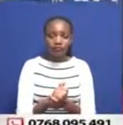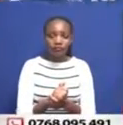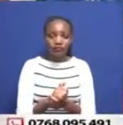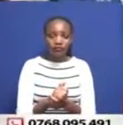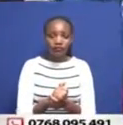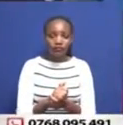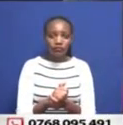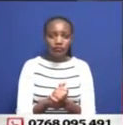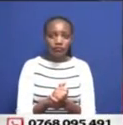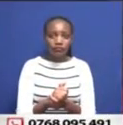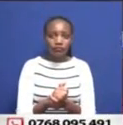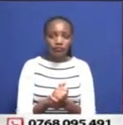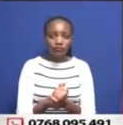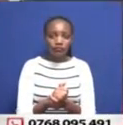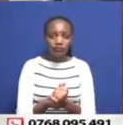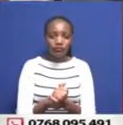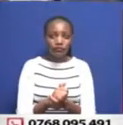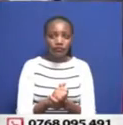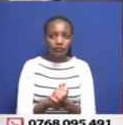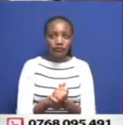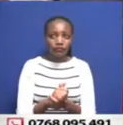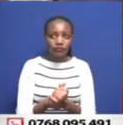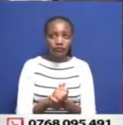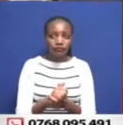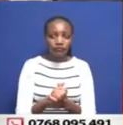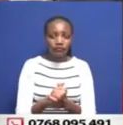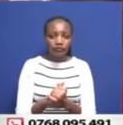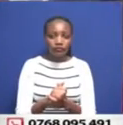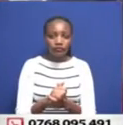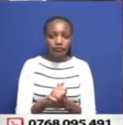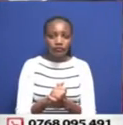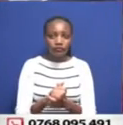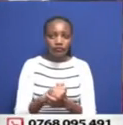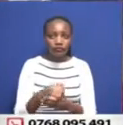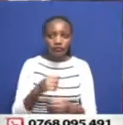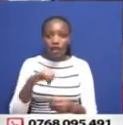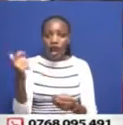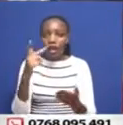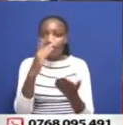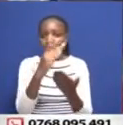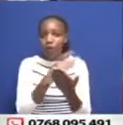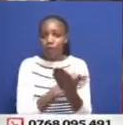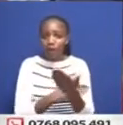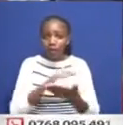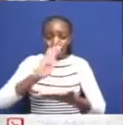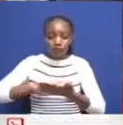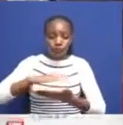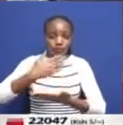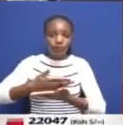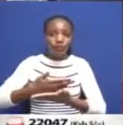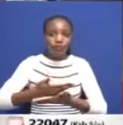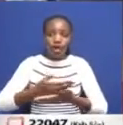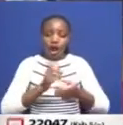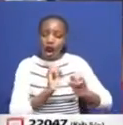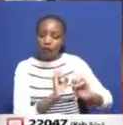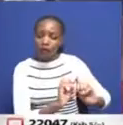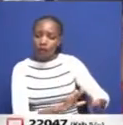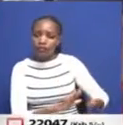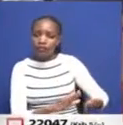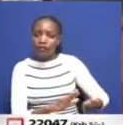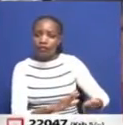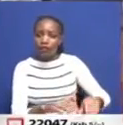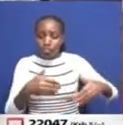umedidimiza vipaji vingi, kwani uwepo wa programu za tarakilishi umenyima kizazi cha sasa fursa ya kujifunza kucheza ala asili za